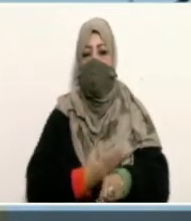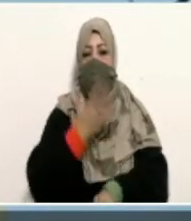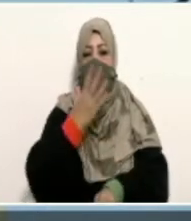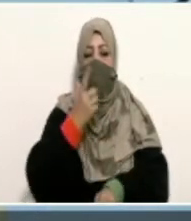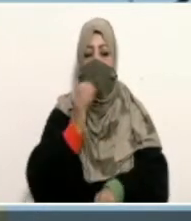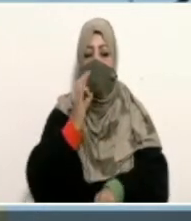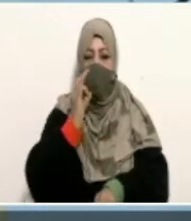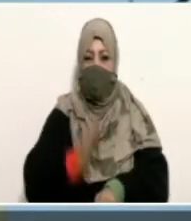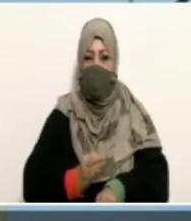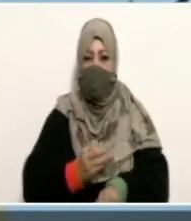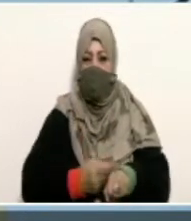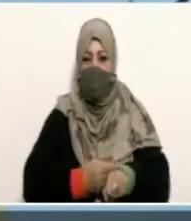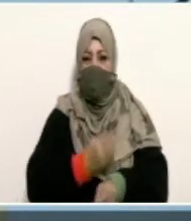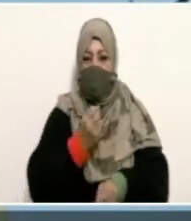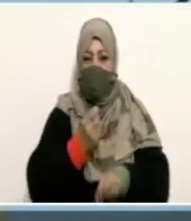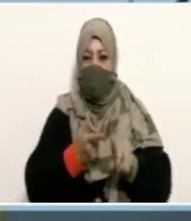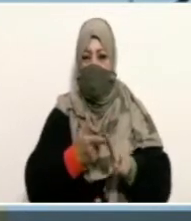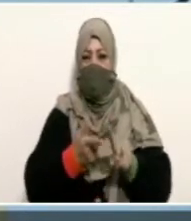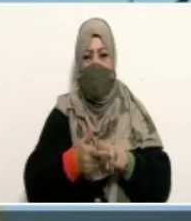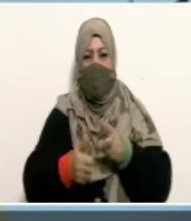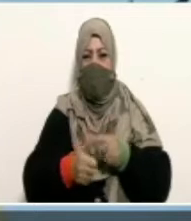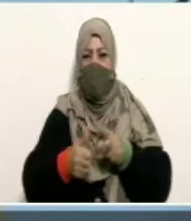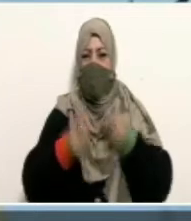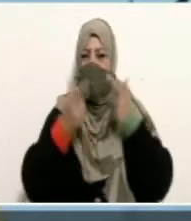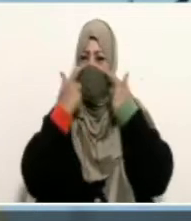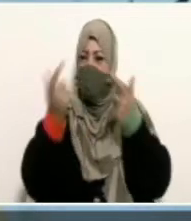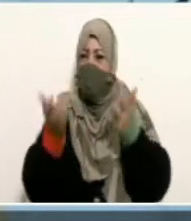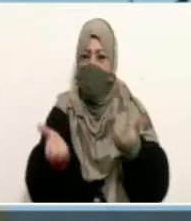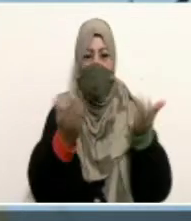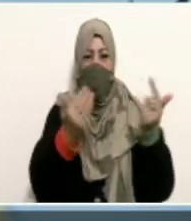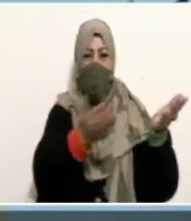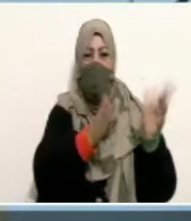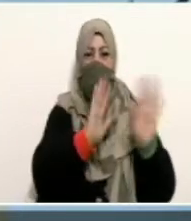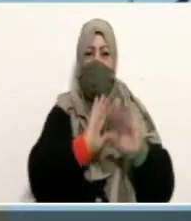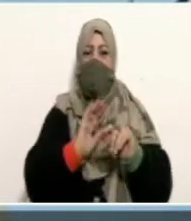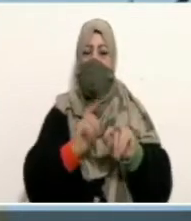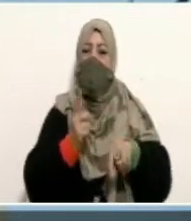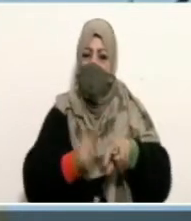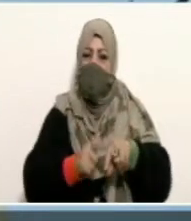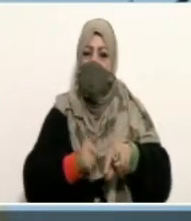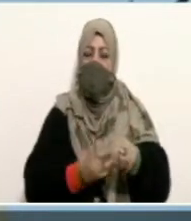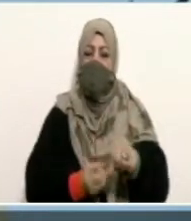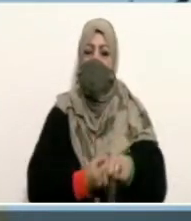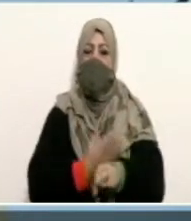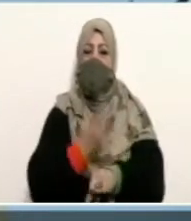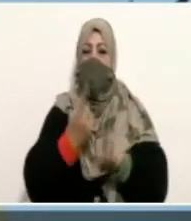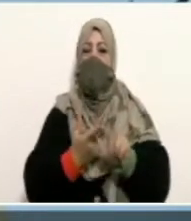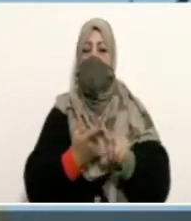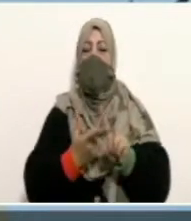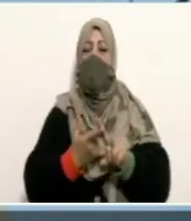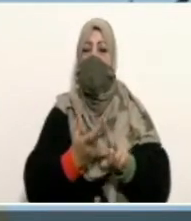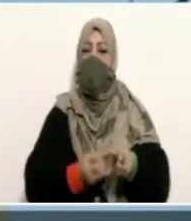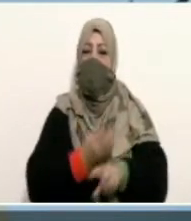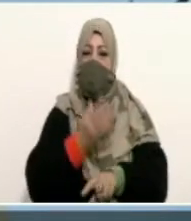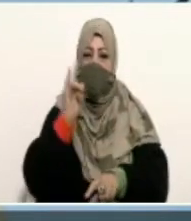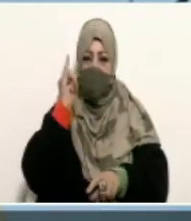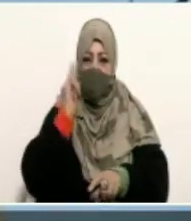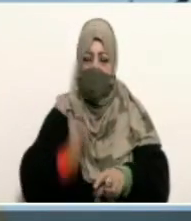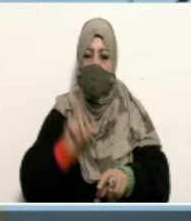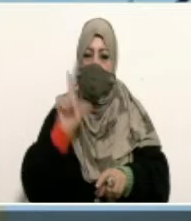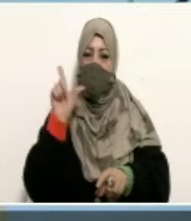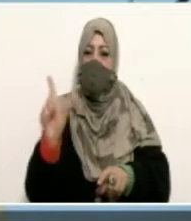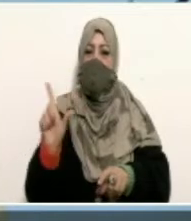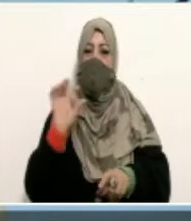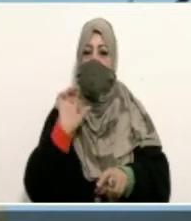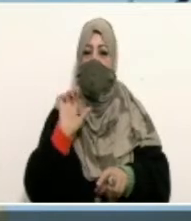يعلم فيه بدخول وقت الصلاة وتحل فيه يعني صلاة الصبح، ويمتنع ويمسك